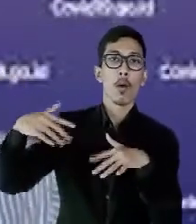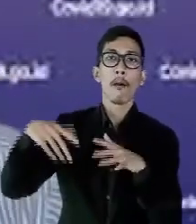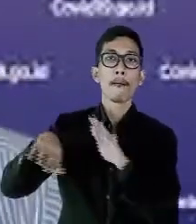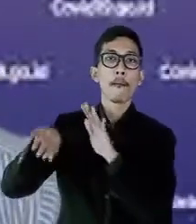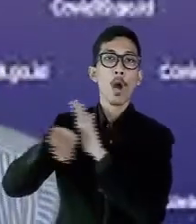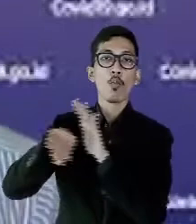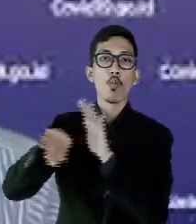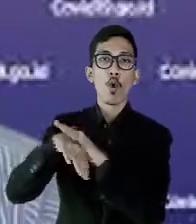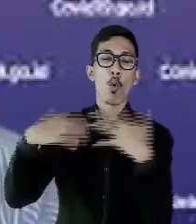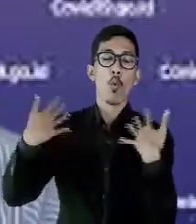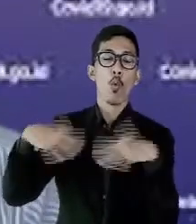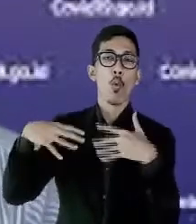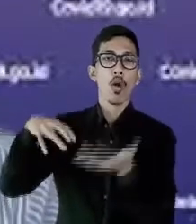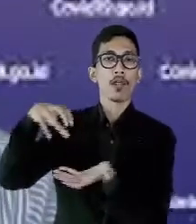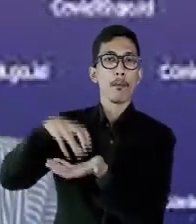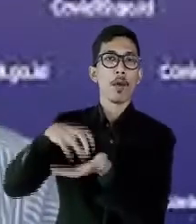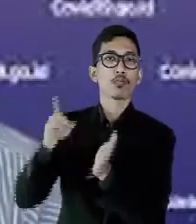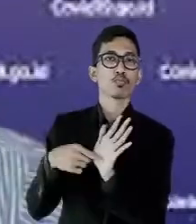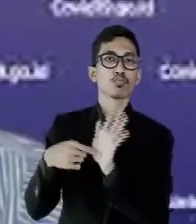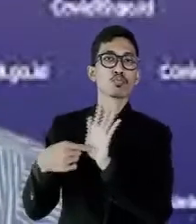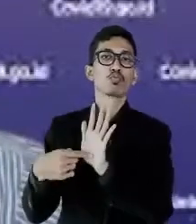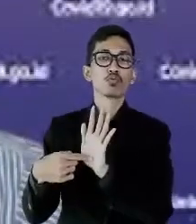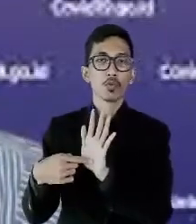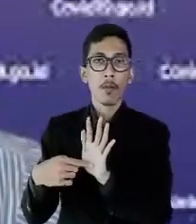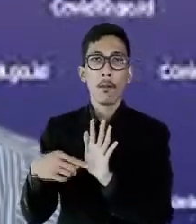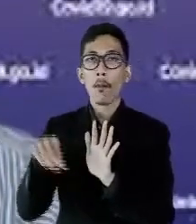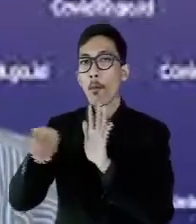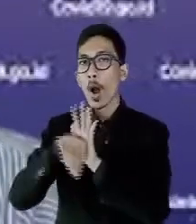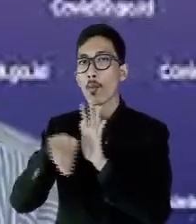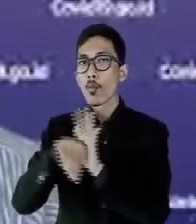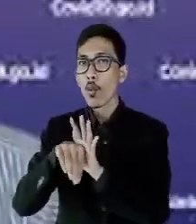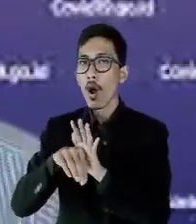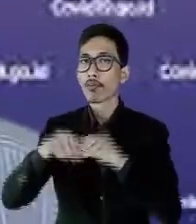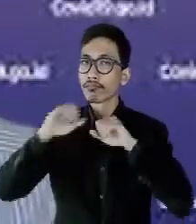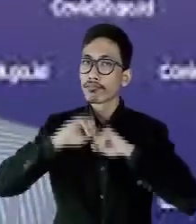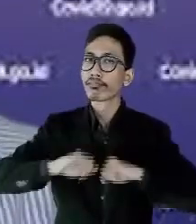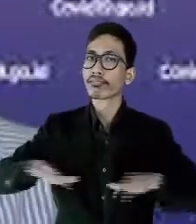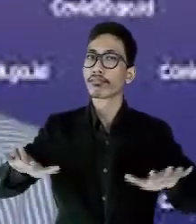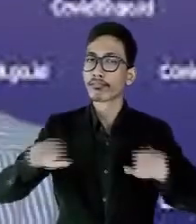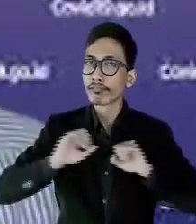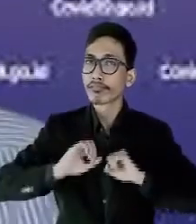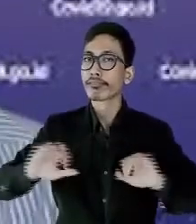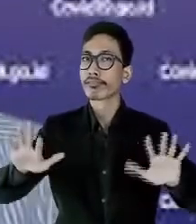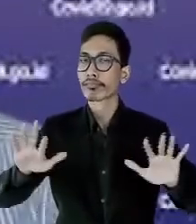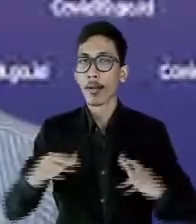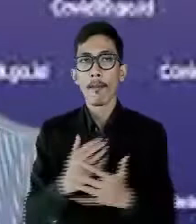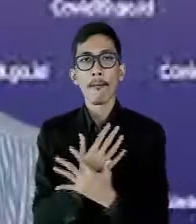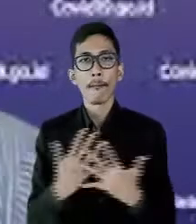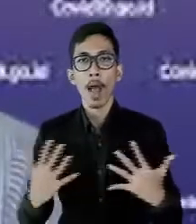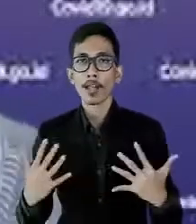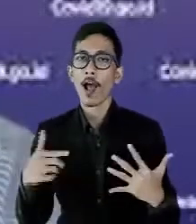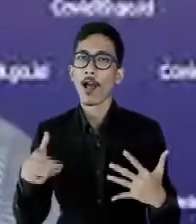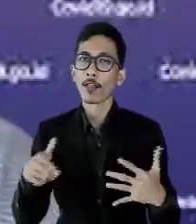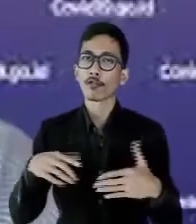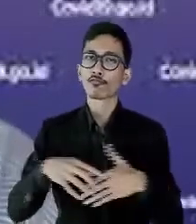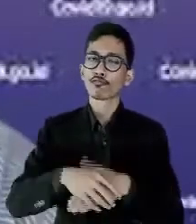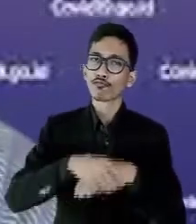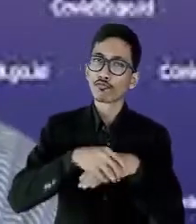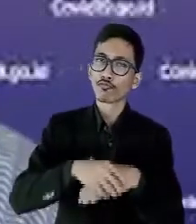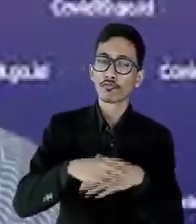saatnya Papua tampil dan menunjukkan kepada masyarakat luas bahwa tentu saja masyarakatnya